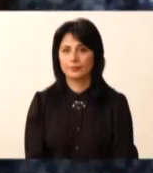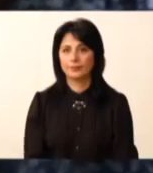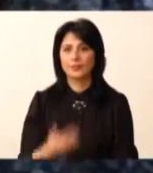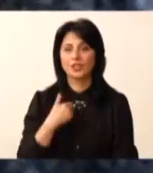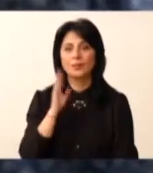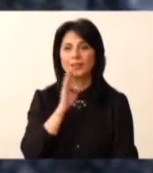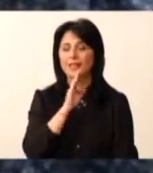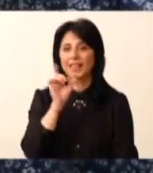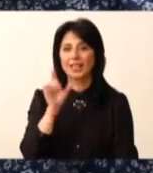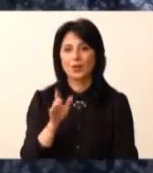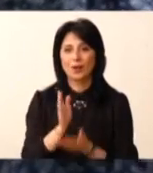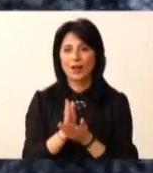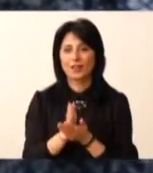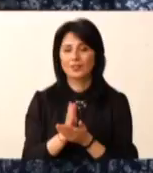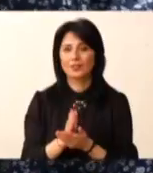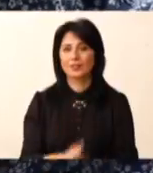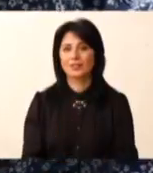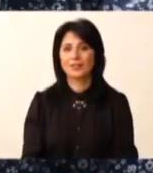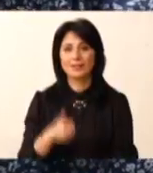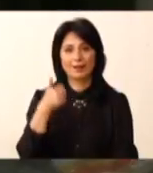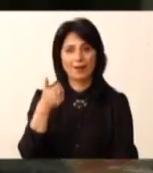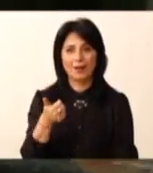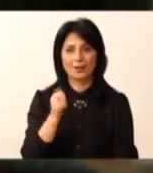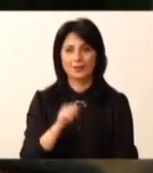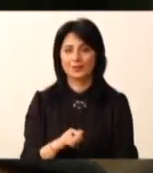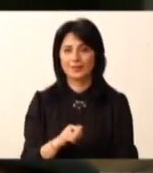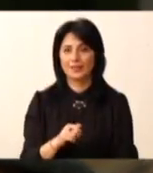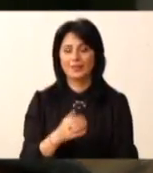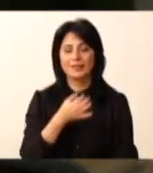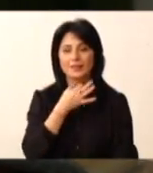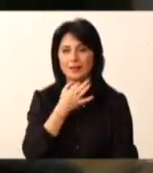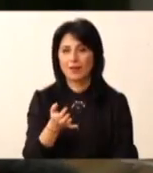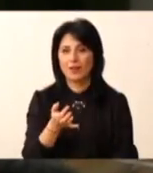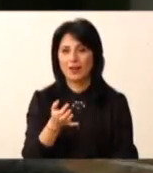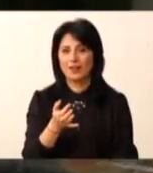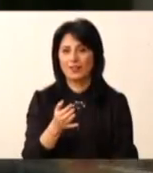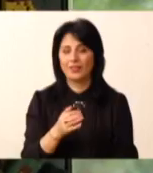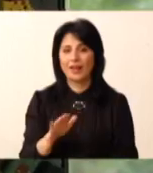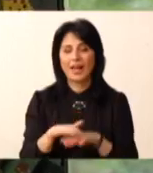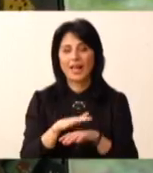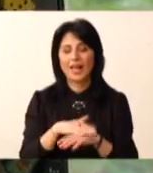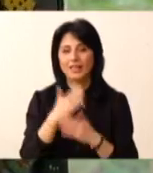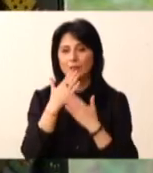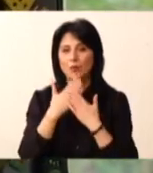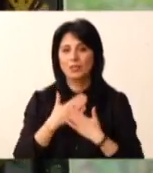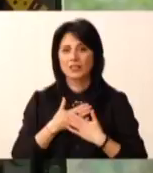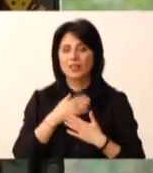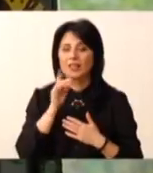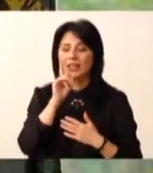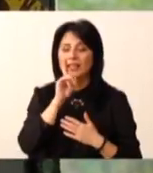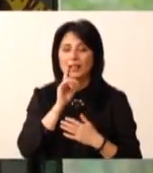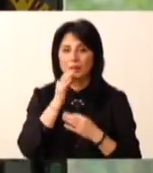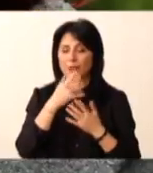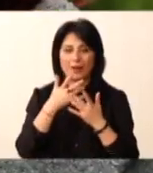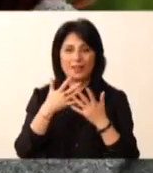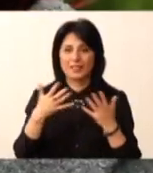ჩემი დედიკო არის კარგი საყვარელი, კეთილი მოსიყვარულე, ტკბილი, ჭბილი და